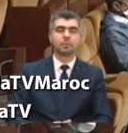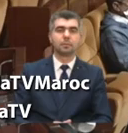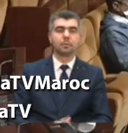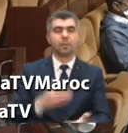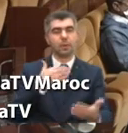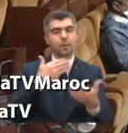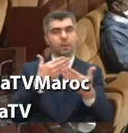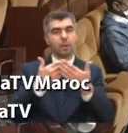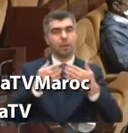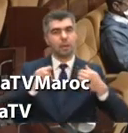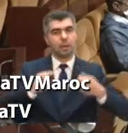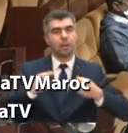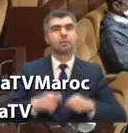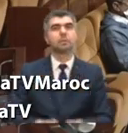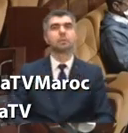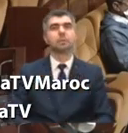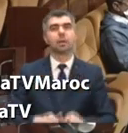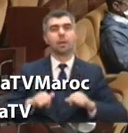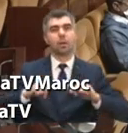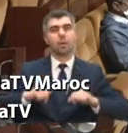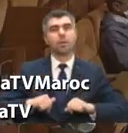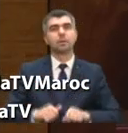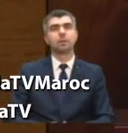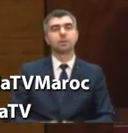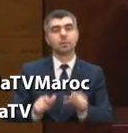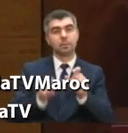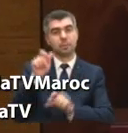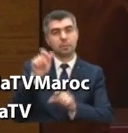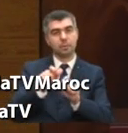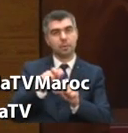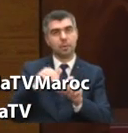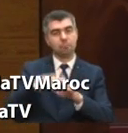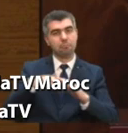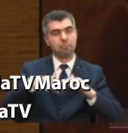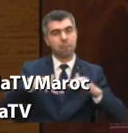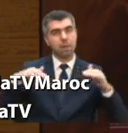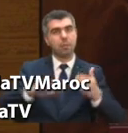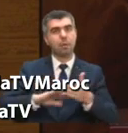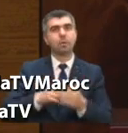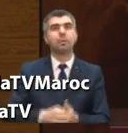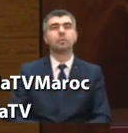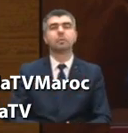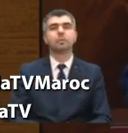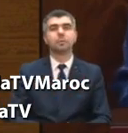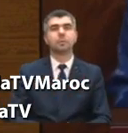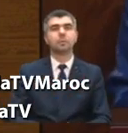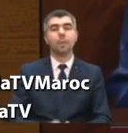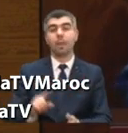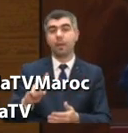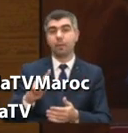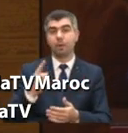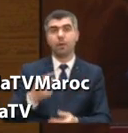شكرا السيد الرئيس، السيد الوزير، السيد وزير الدولة، السيدات والسادة النواب. في